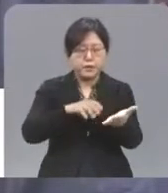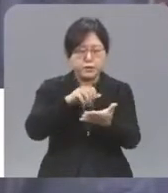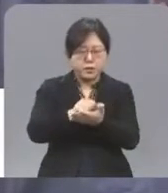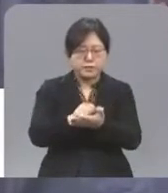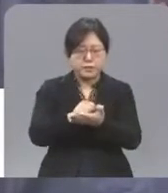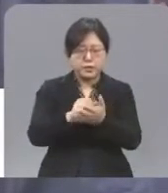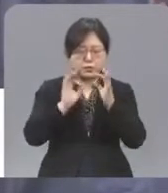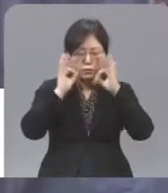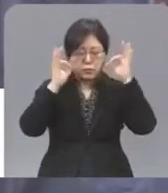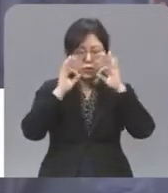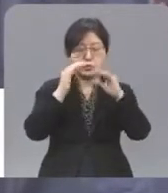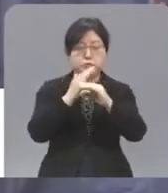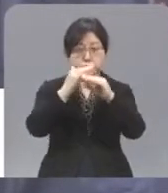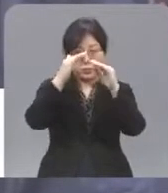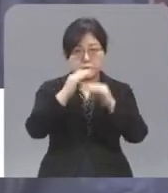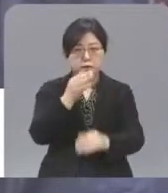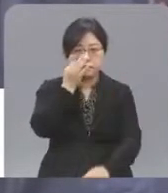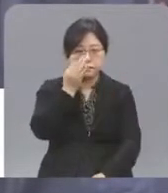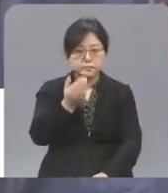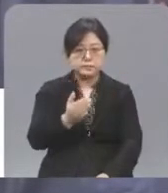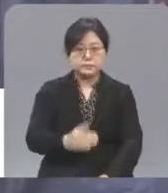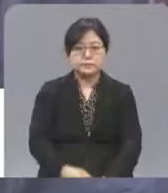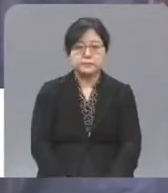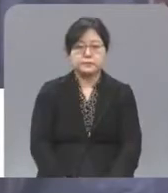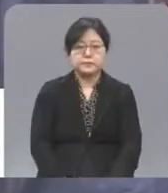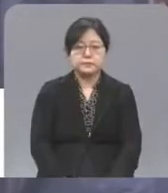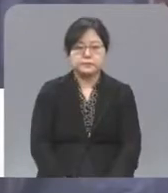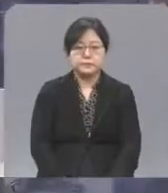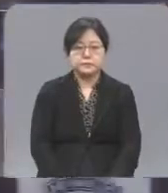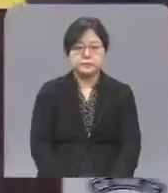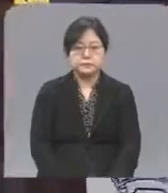공을 들였습니다. 김광진 기자의 보도입니다.